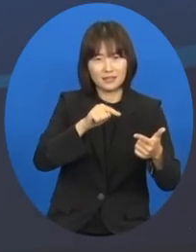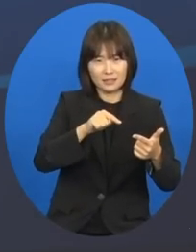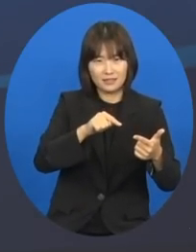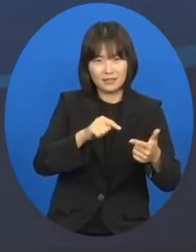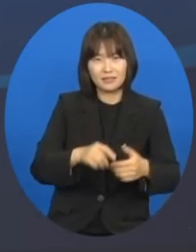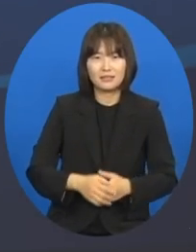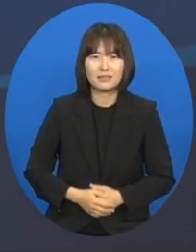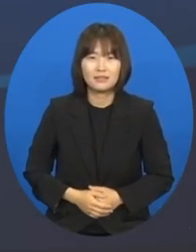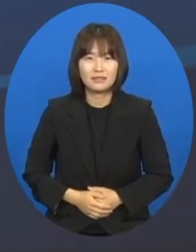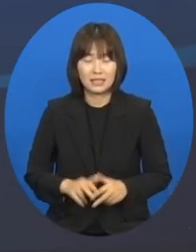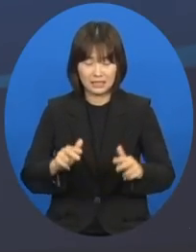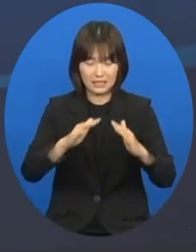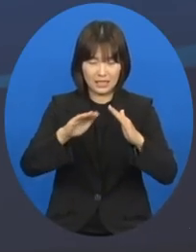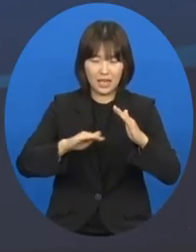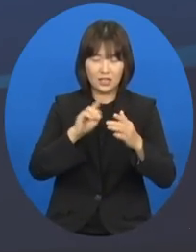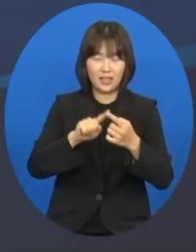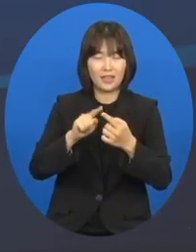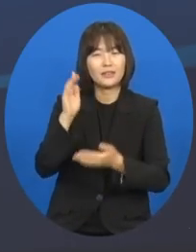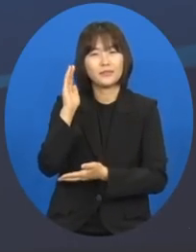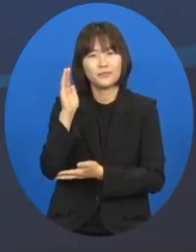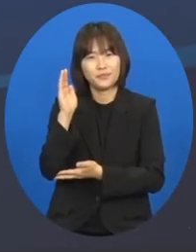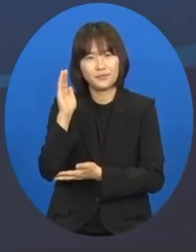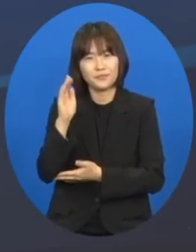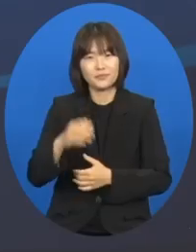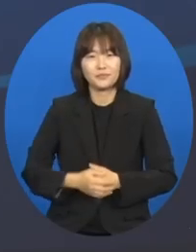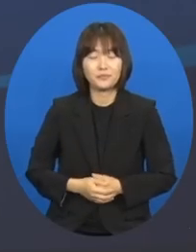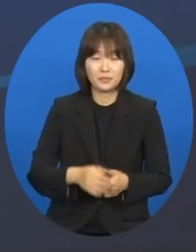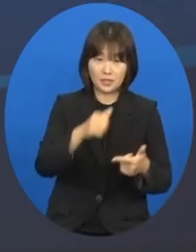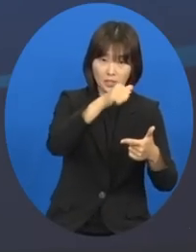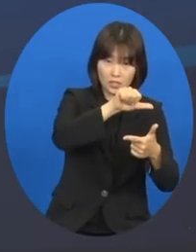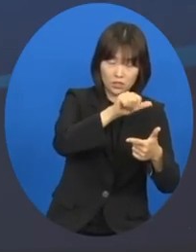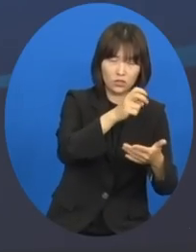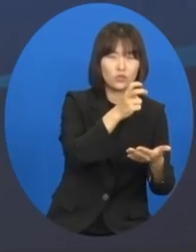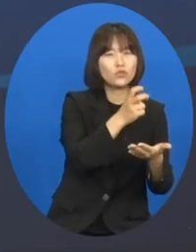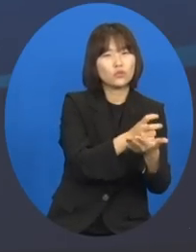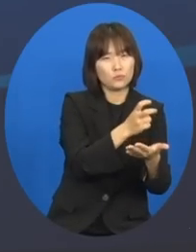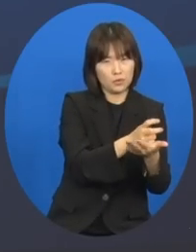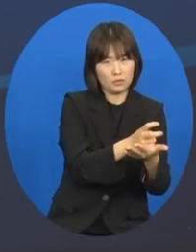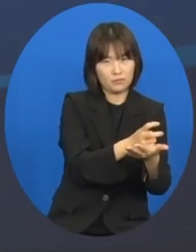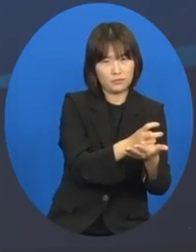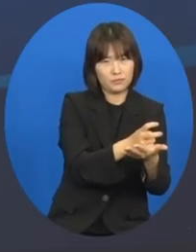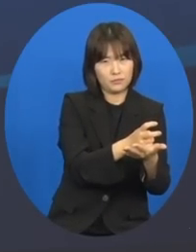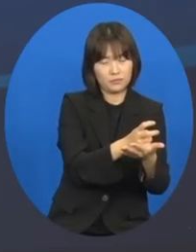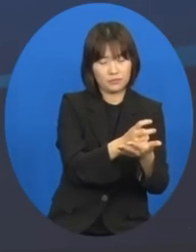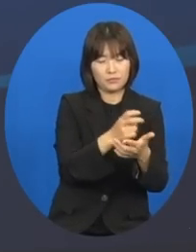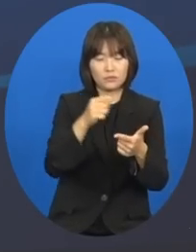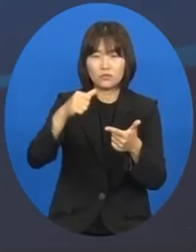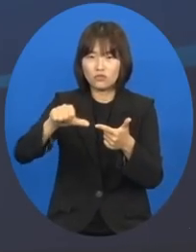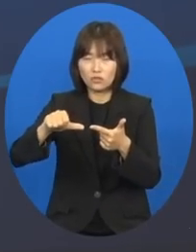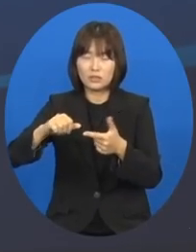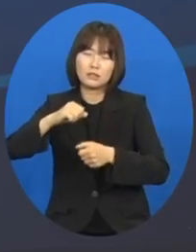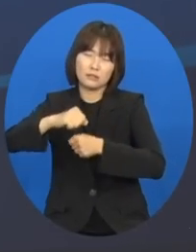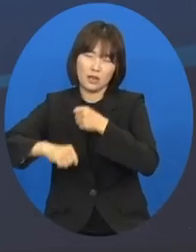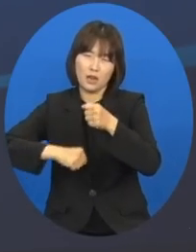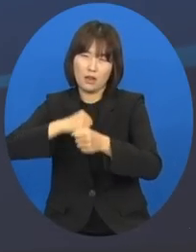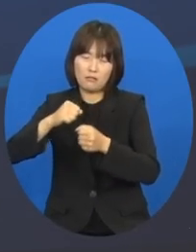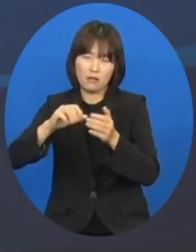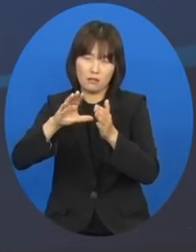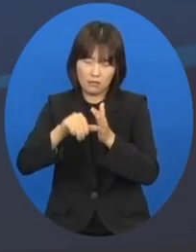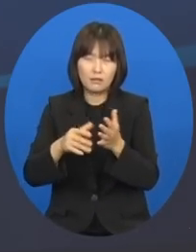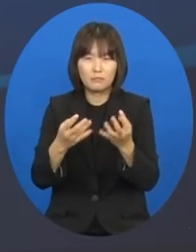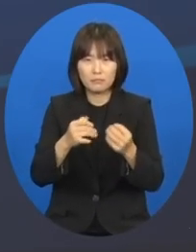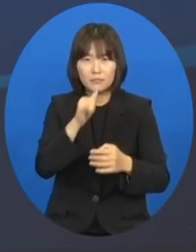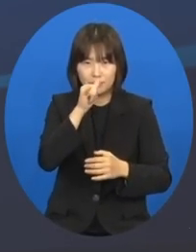가정에 대한 이야기를 합니다 집집마다 첫째는 율법 둘째는 자유인 경우가 참 많습니다